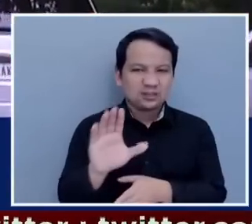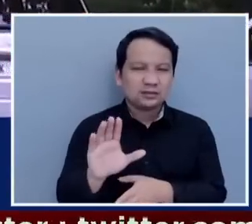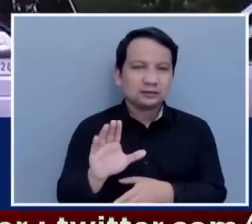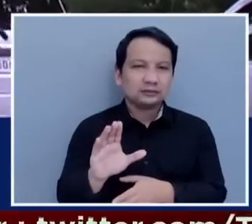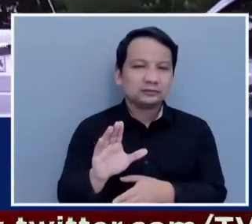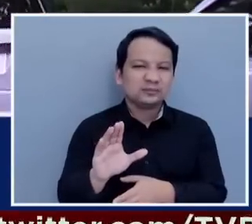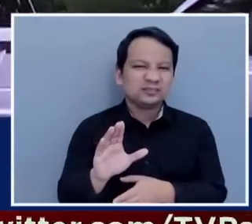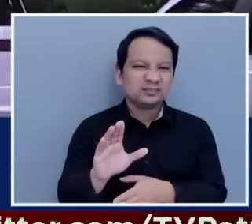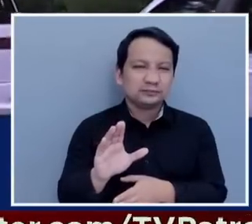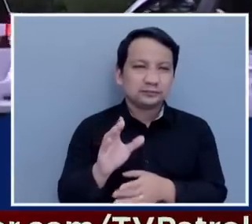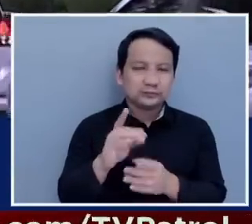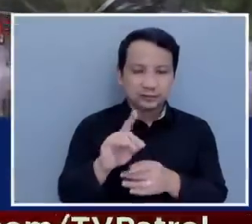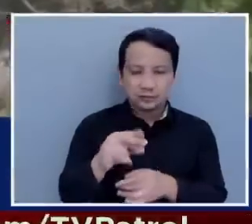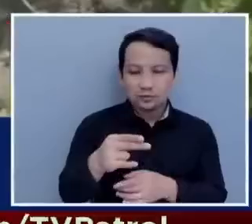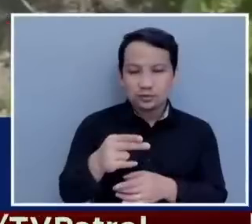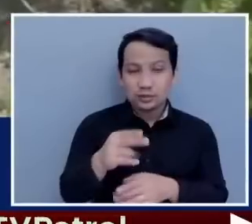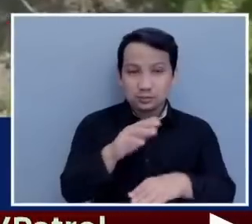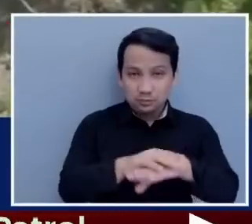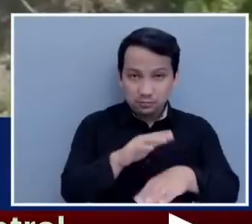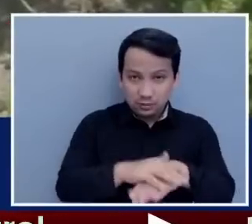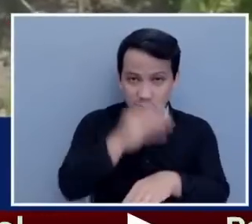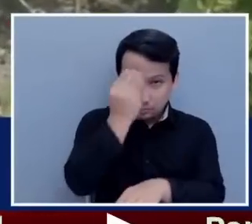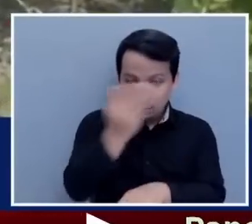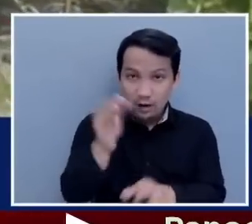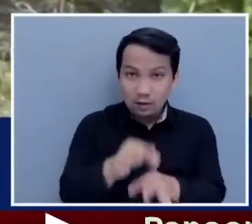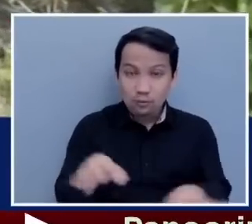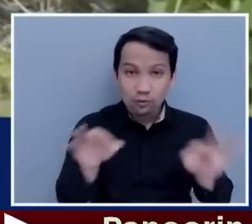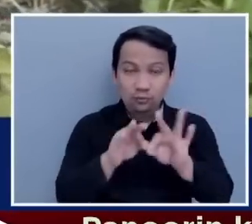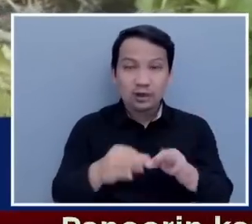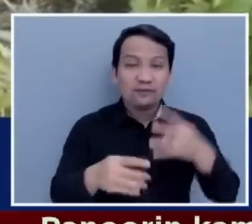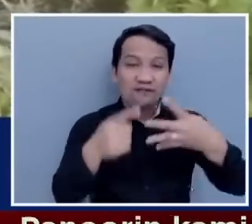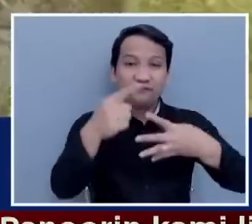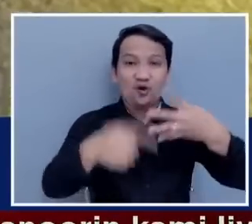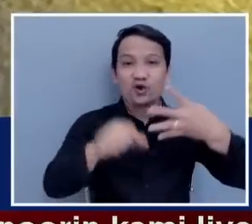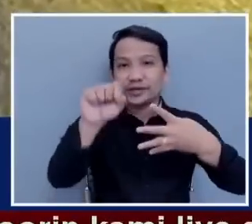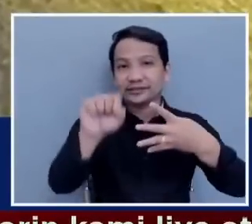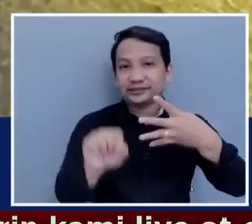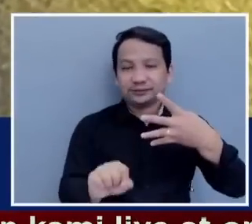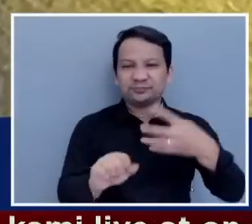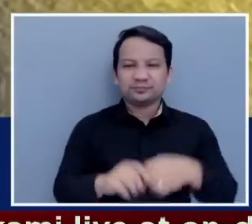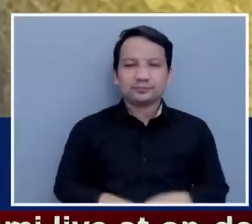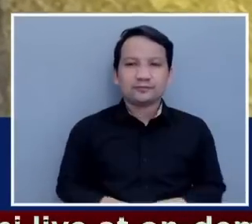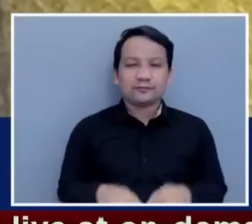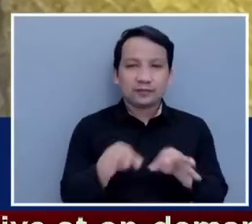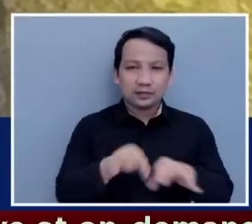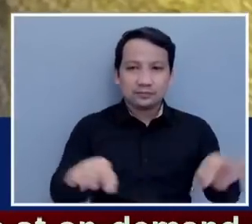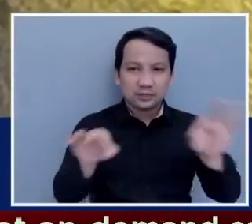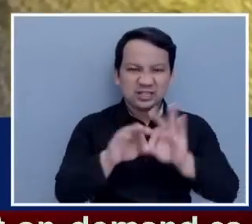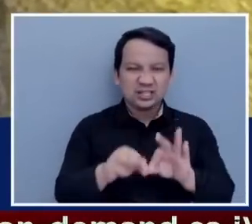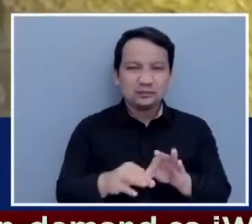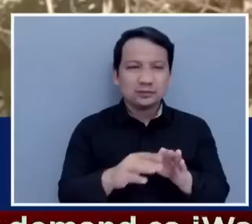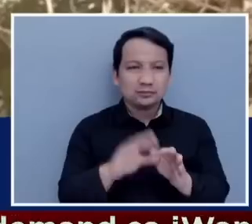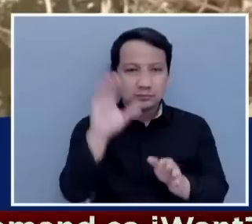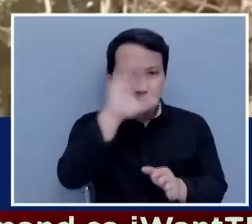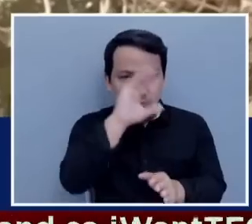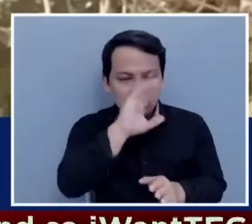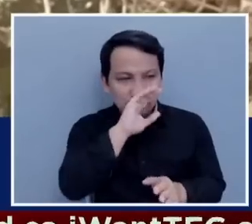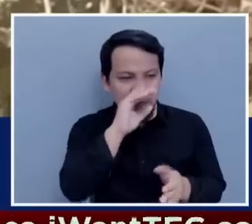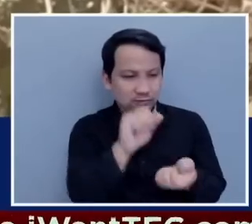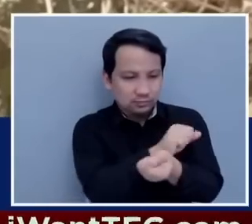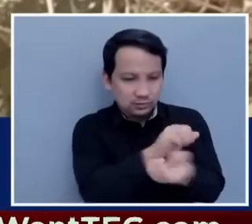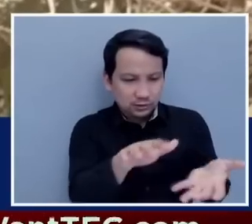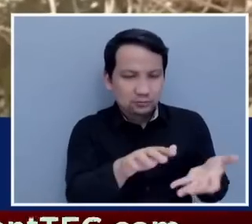Paalala ng DOH sa publiko, ugaliing gawin ang 4S strategies. Kasama dito ang paghanap at pagsira sa